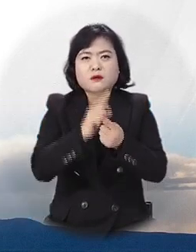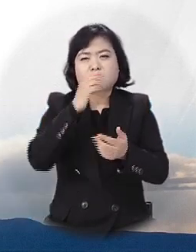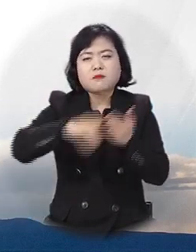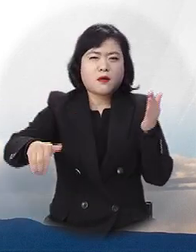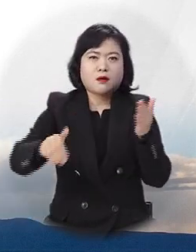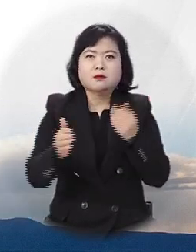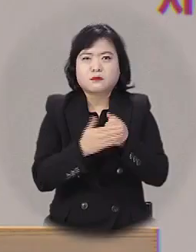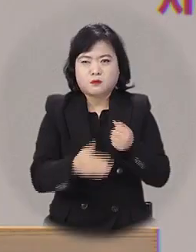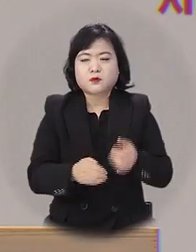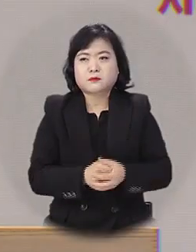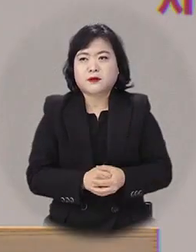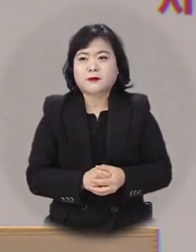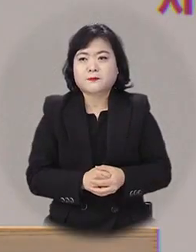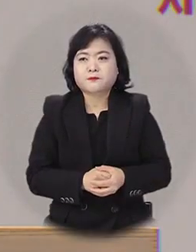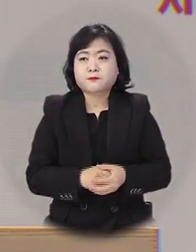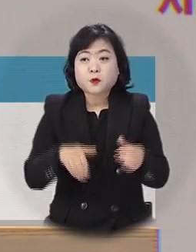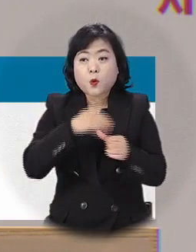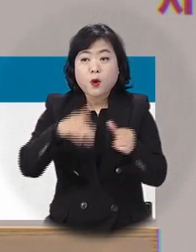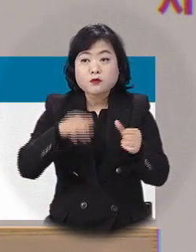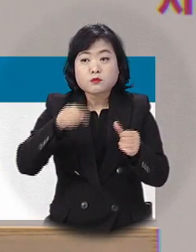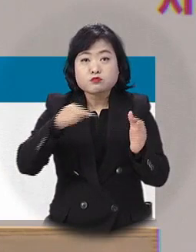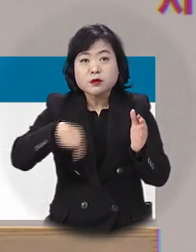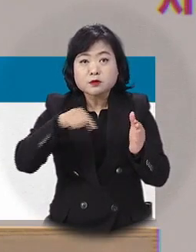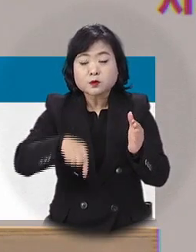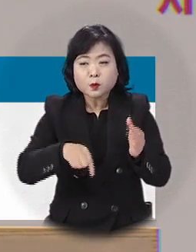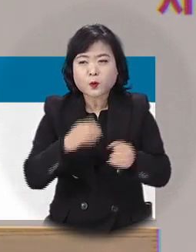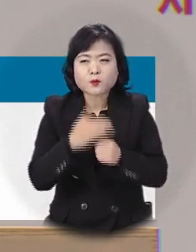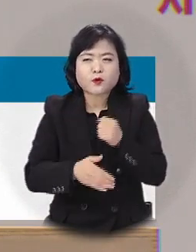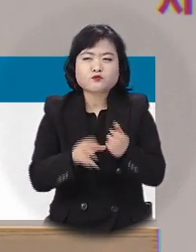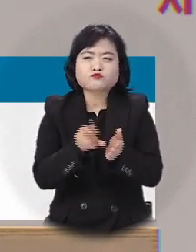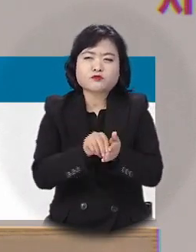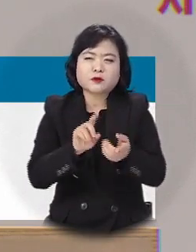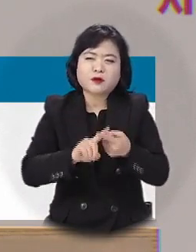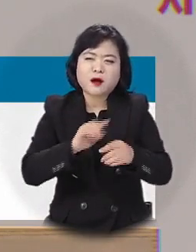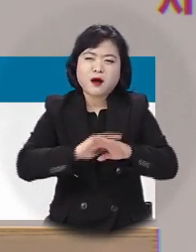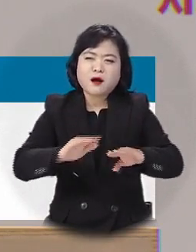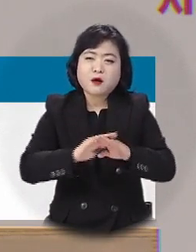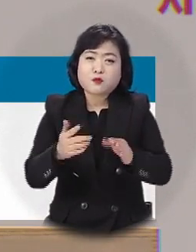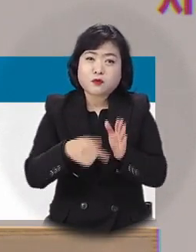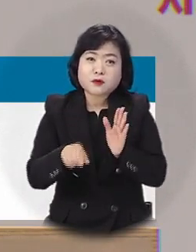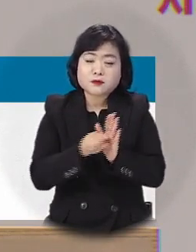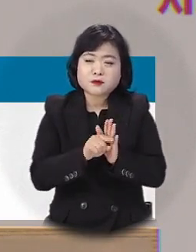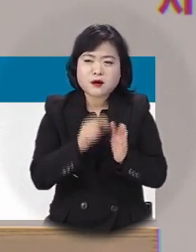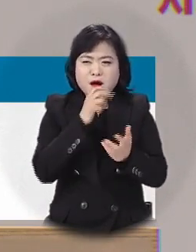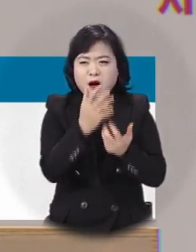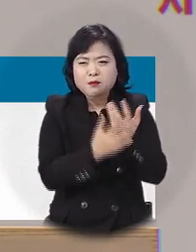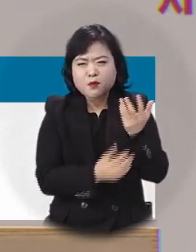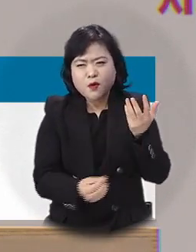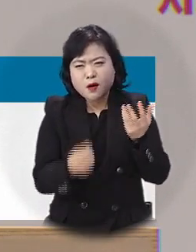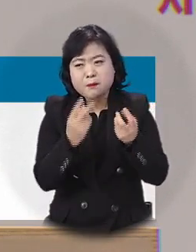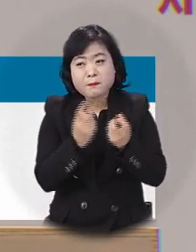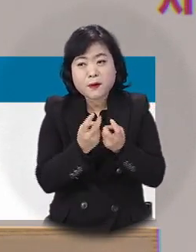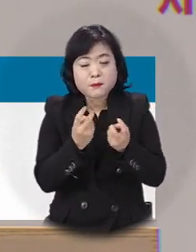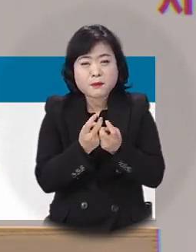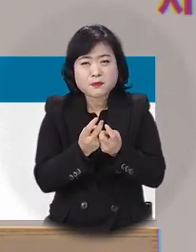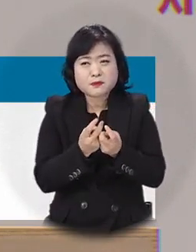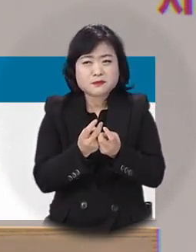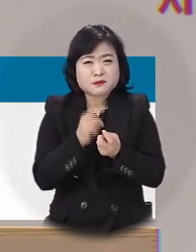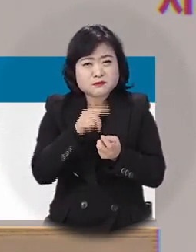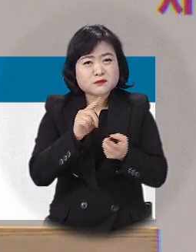때문입니다 환경부에서 도 강 대구 문제를 해결하는데 있어서 강변 여가수